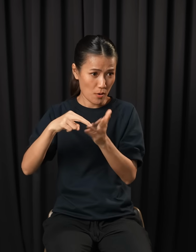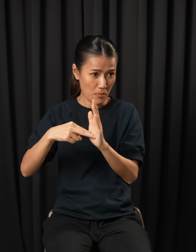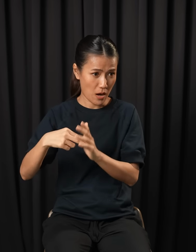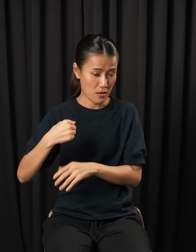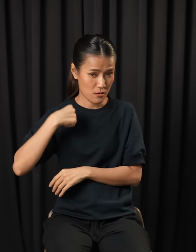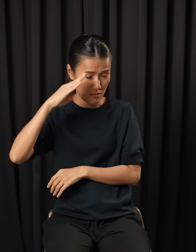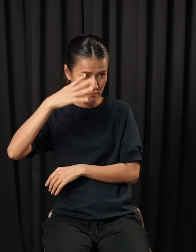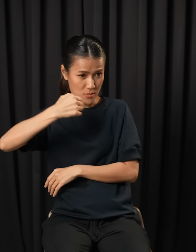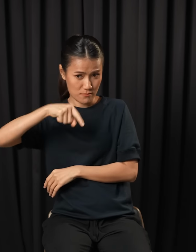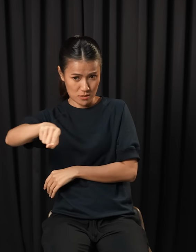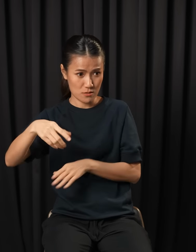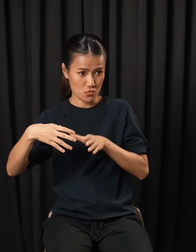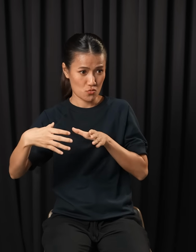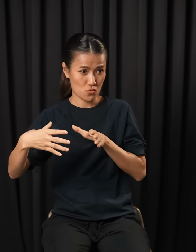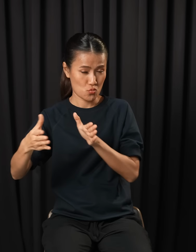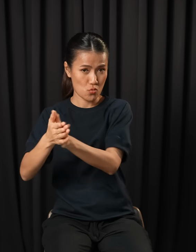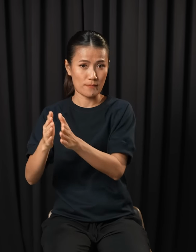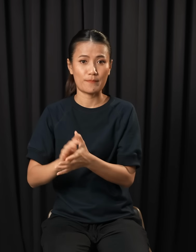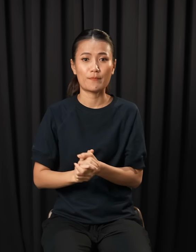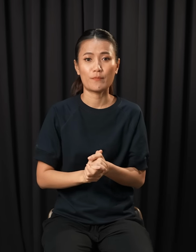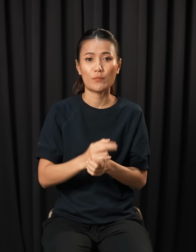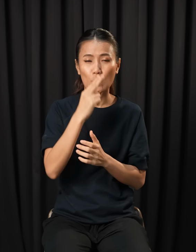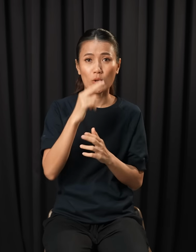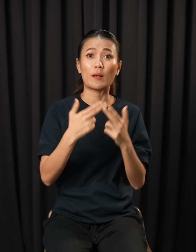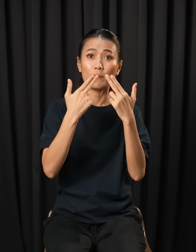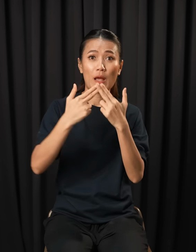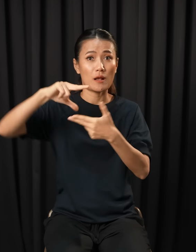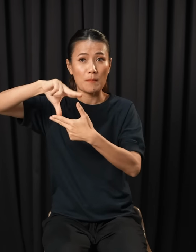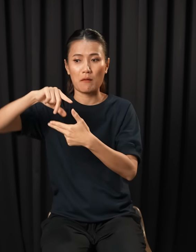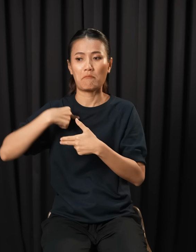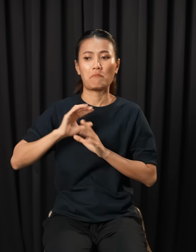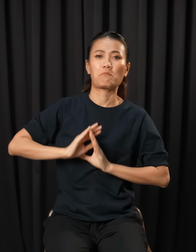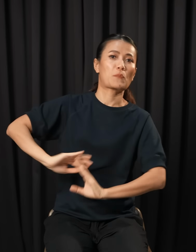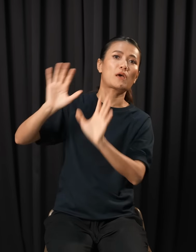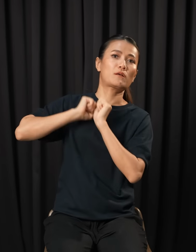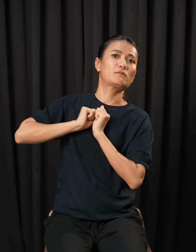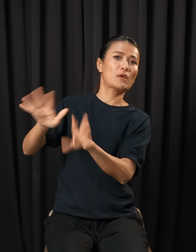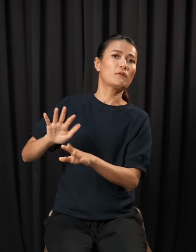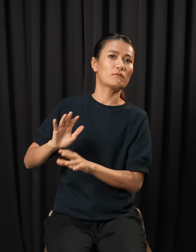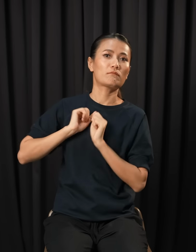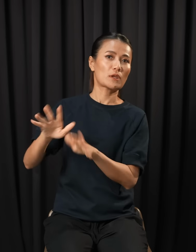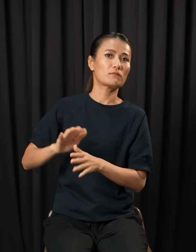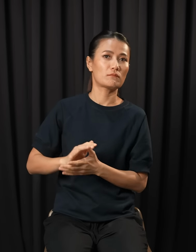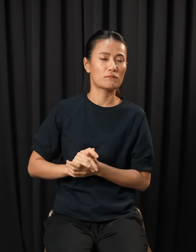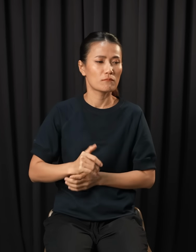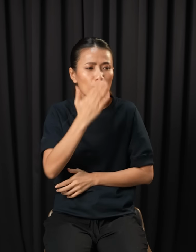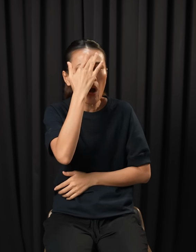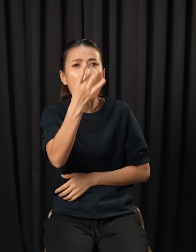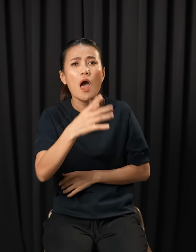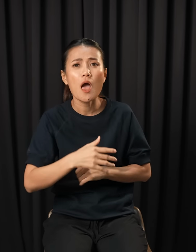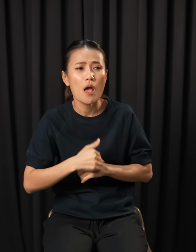าจะเป็นพลังประชารัฐประชาธิปัตย์ภูมิใจไทยเนี่ยมันสืบทอดทั้งนั้น อย่างนี้ครับเลือกรวมไทยเอาให้ชัดก่อนเนาะรวมไทยสร้างชาติกับพลังประชารั